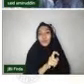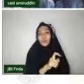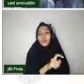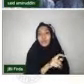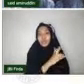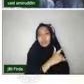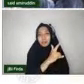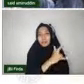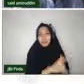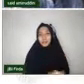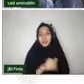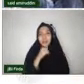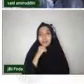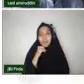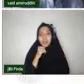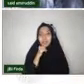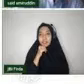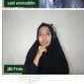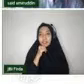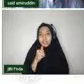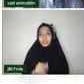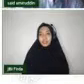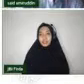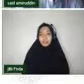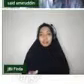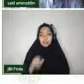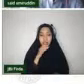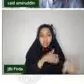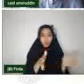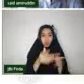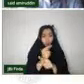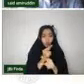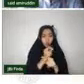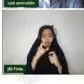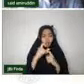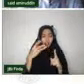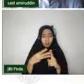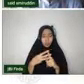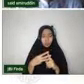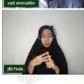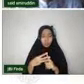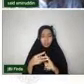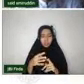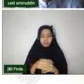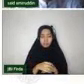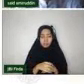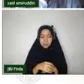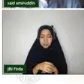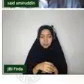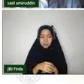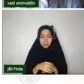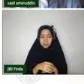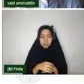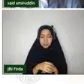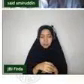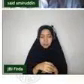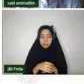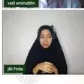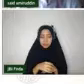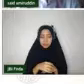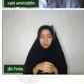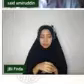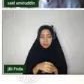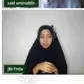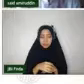dibutuhkan gitu. Tidak mengartikan bahwa guru-guru di sekolah umum itu akan bisa memberi layanan yang begitu sempurna bagi anak-anak berkebutuhan khusus,